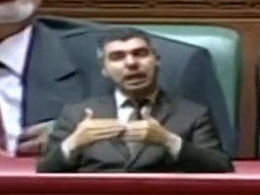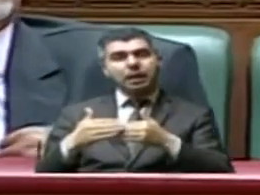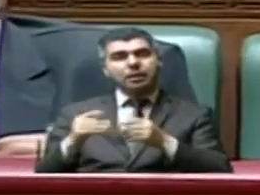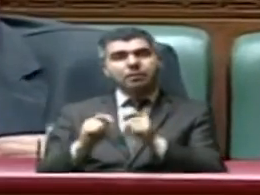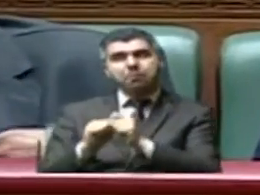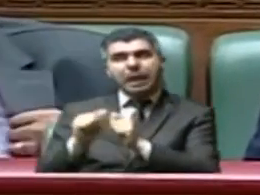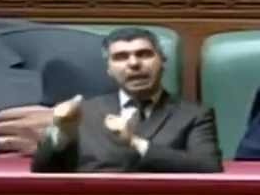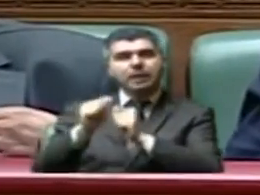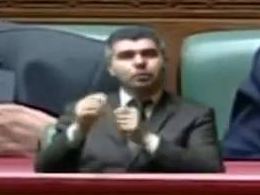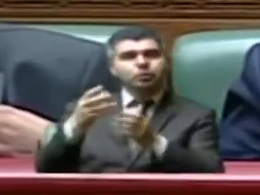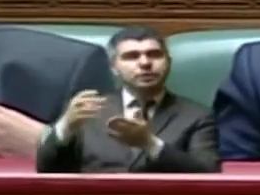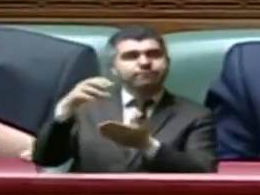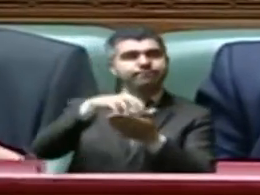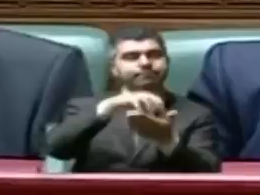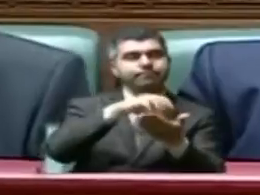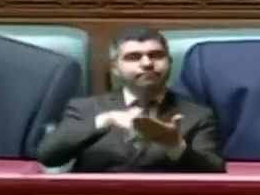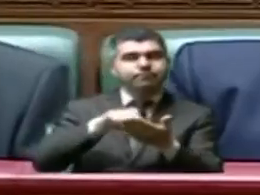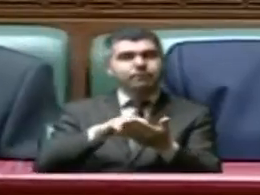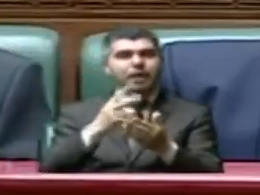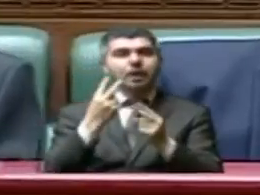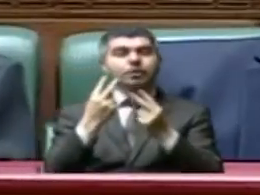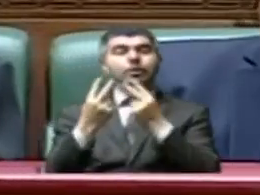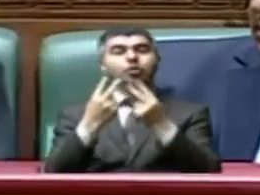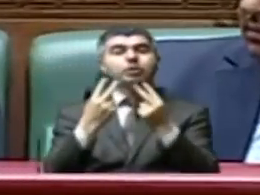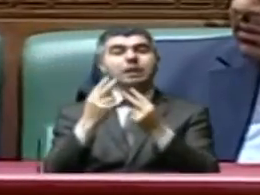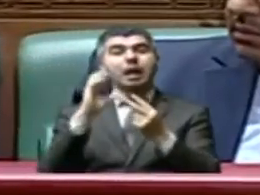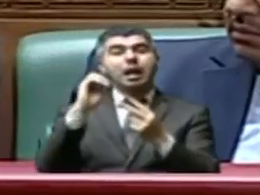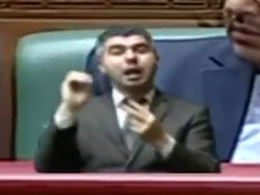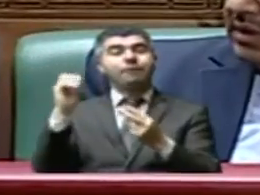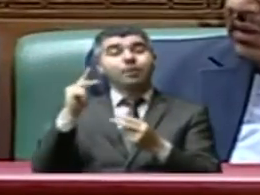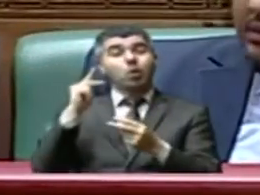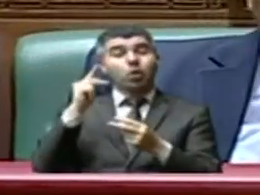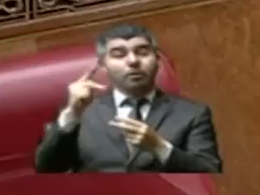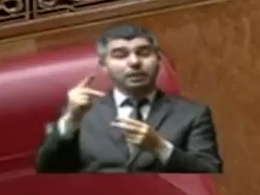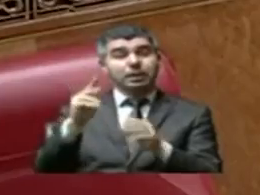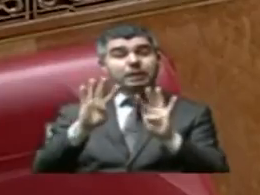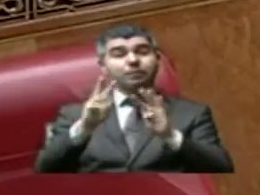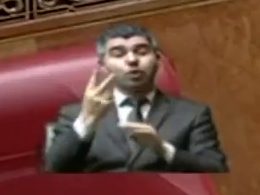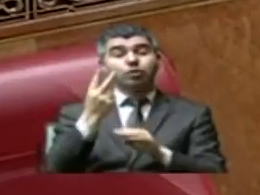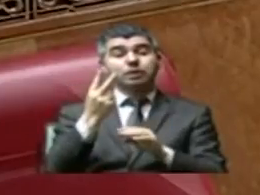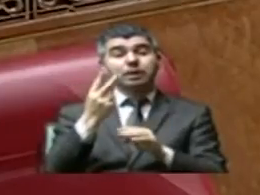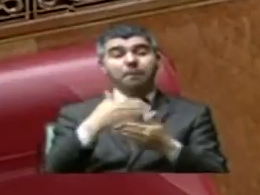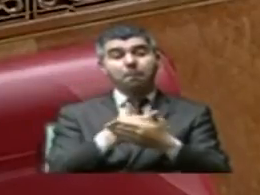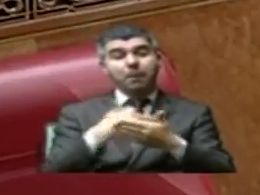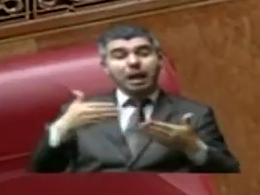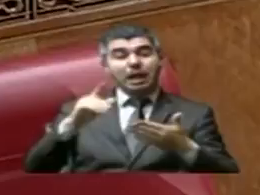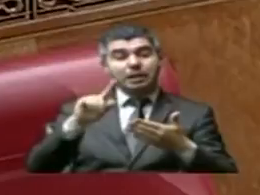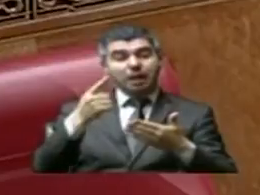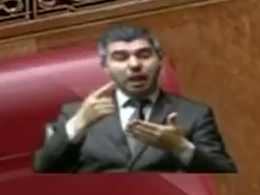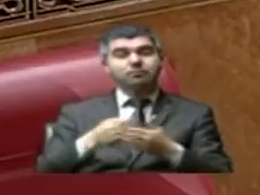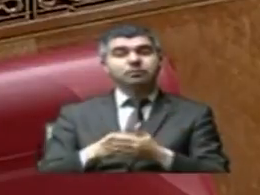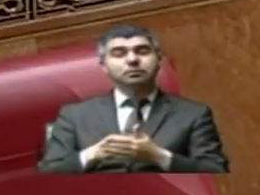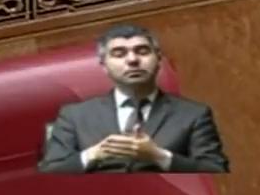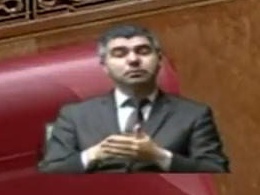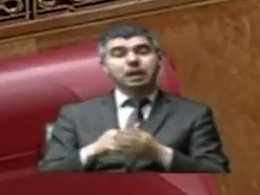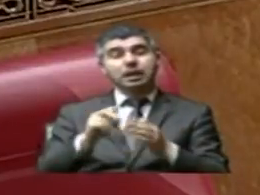اللي غيهم إنزاج 22000 كيلومتر، تكلفة إجمالية تبلغ 28 مليار ديال الدرهم، واللي غادي يتهم 3.4